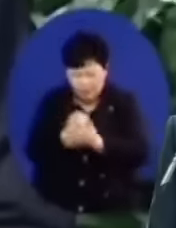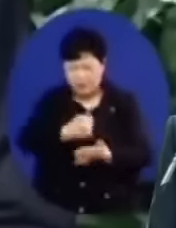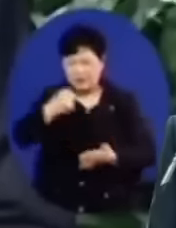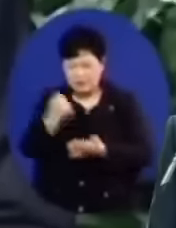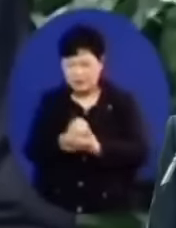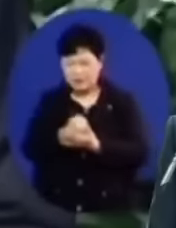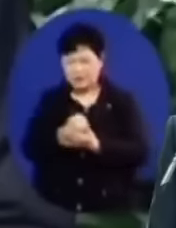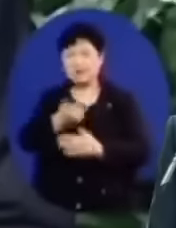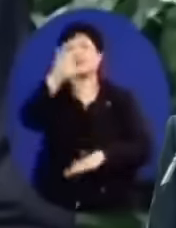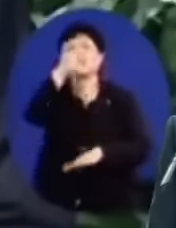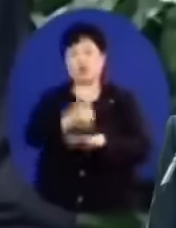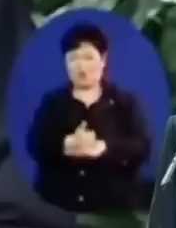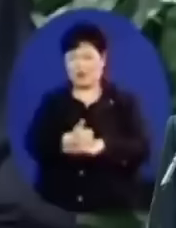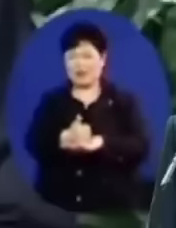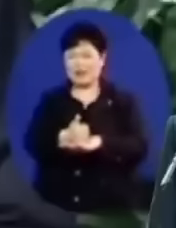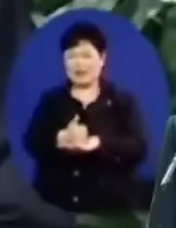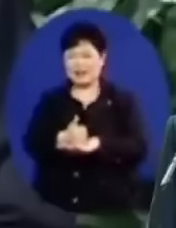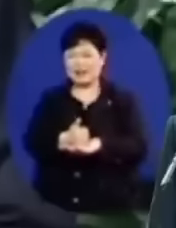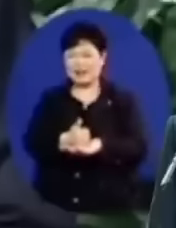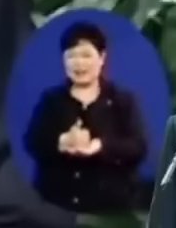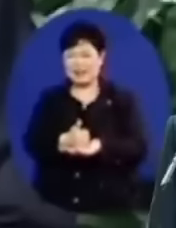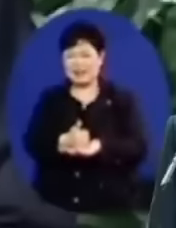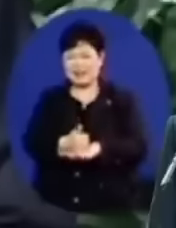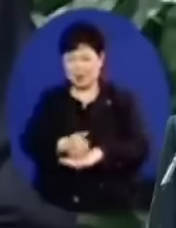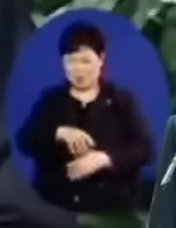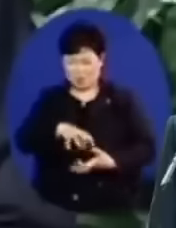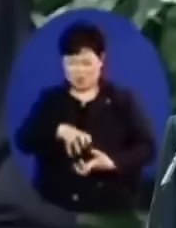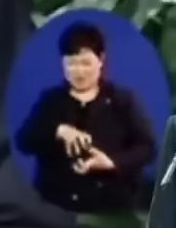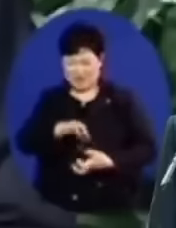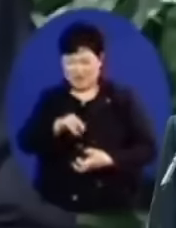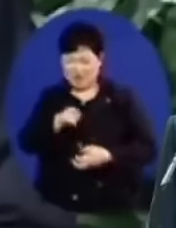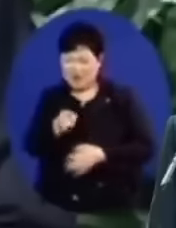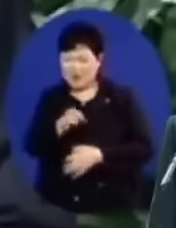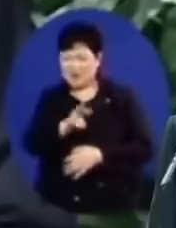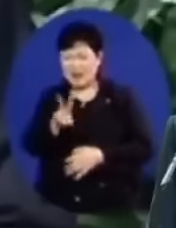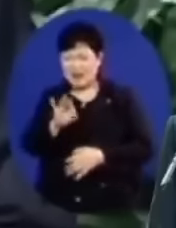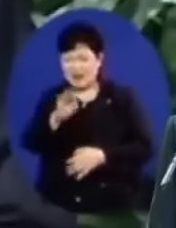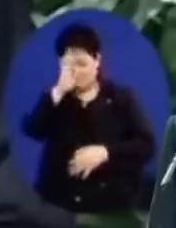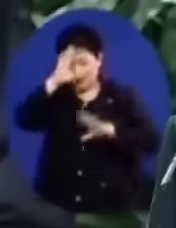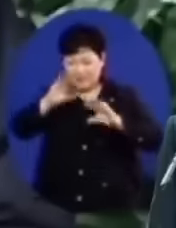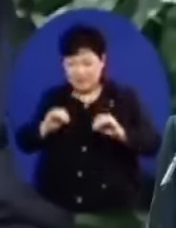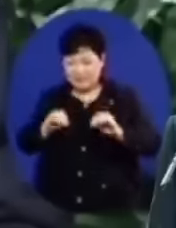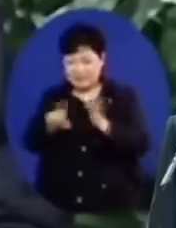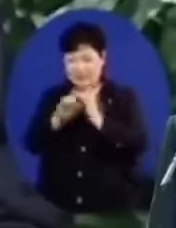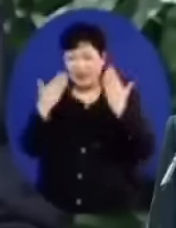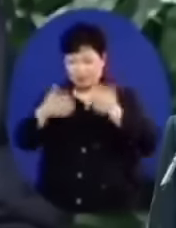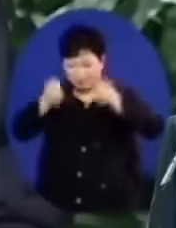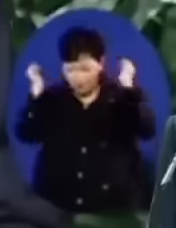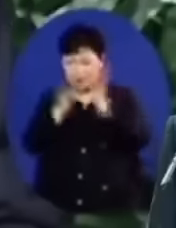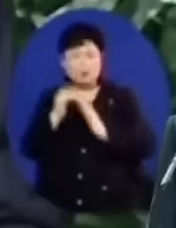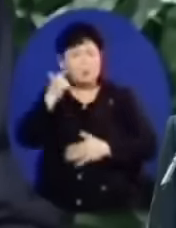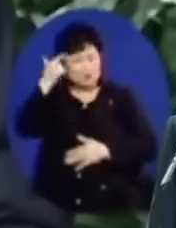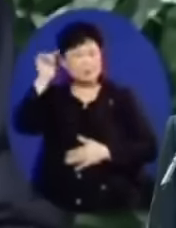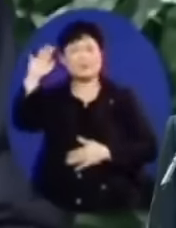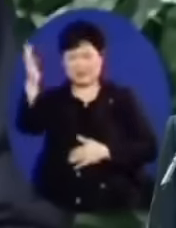그런데 결과에 그 사람 유괴양이 나와서 신학교 들어가서 목사 되었습니다.